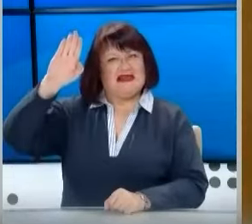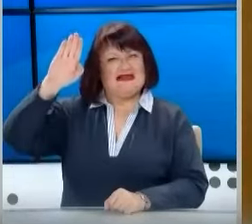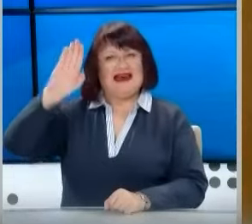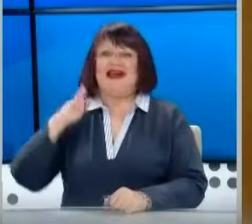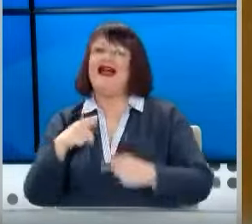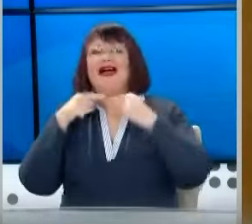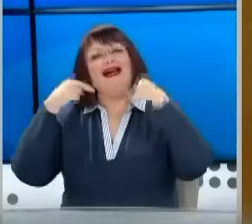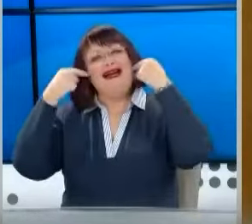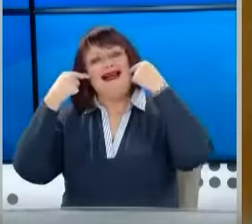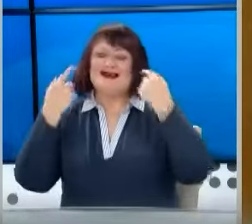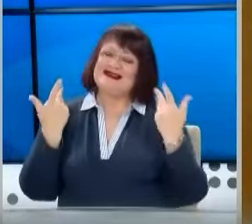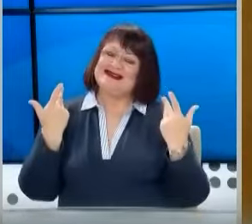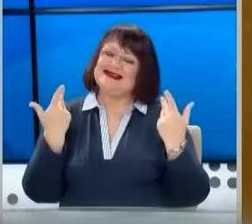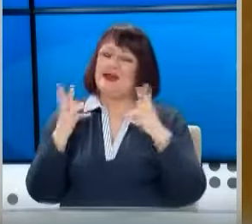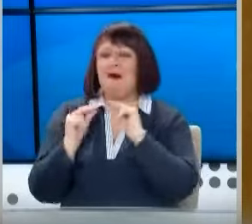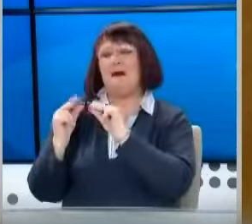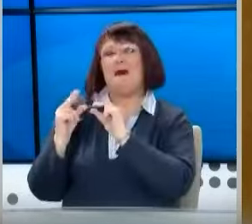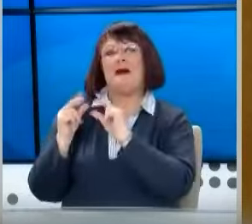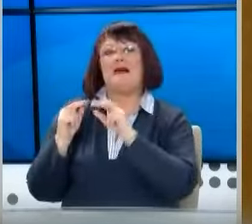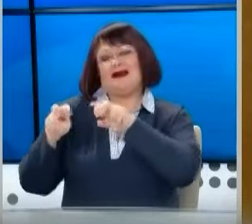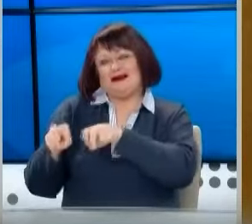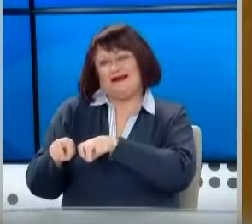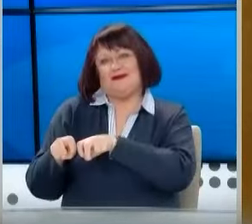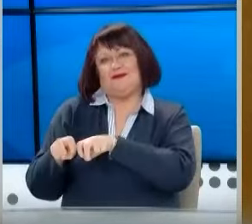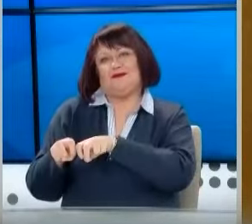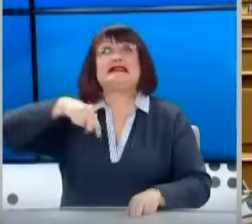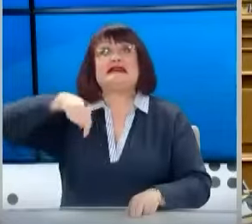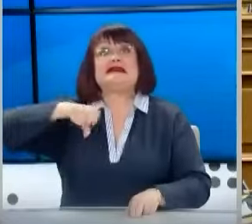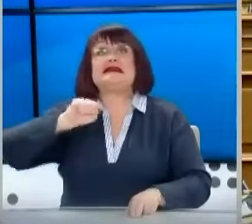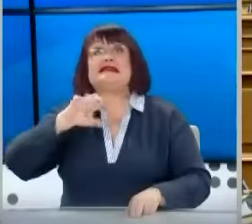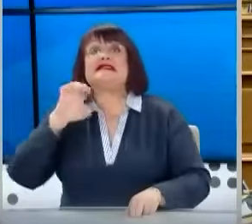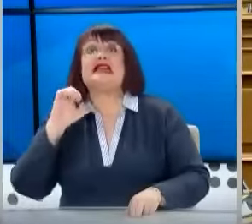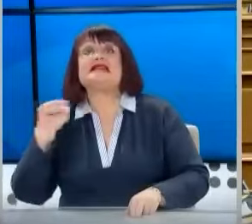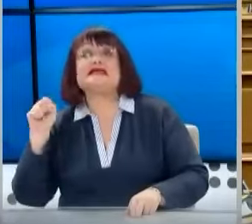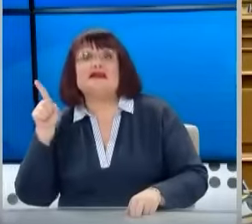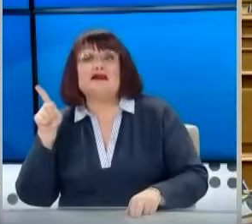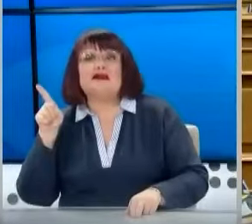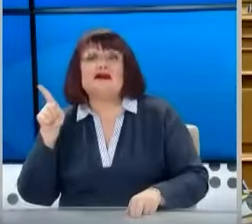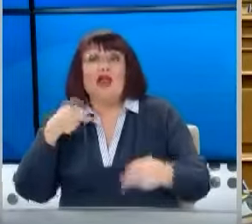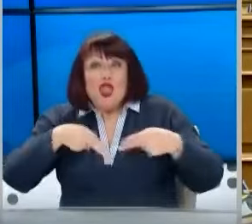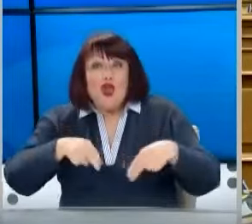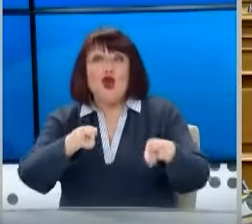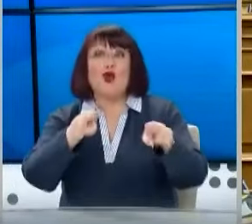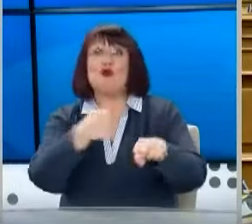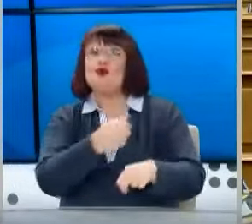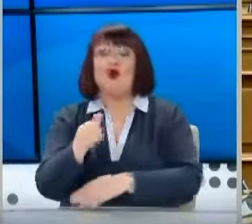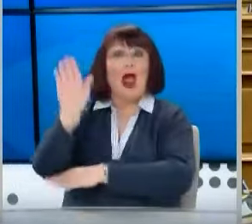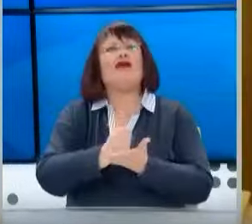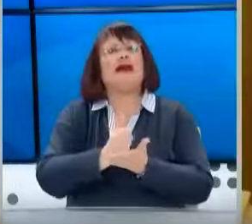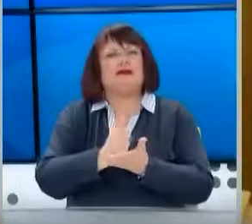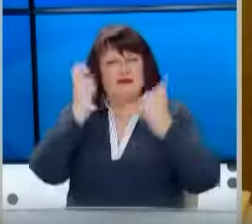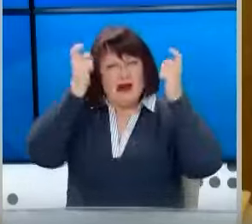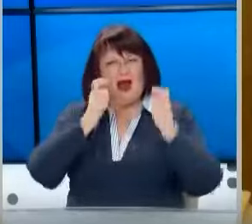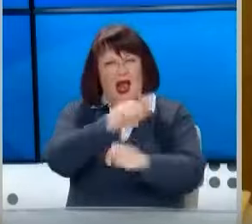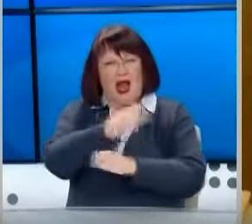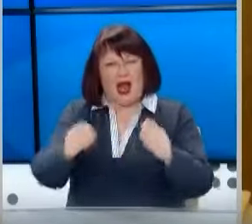μιλάτε την ίδια γλώσσα μαζί της. Και ναι, αναφέρομαι στο μεταναστευτικό. 15. Υπάρχει κι άλλος δρόμος. Δεν υπάρχει μόνο η ακροδεξιά στην Ευρώπη.